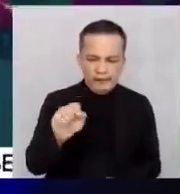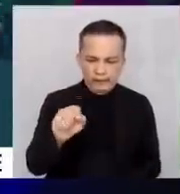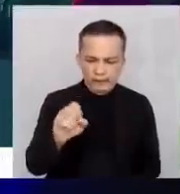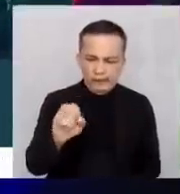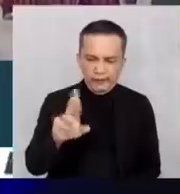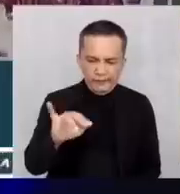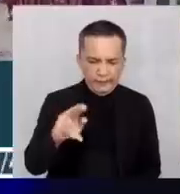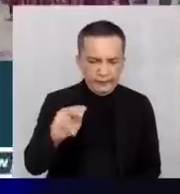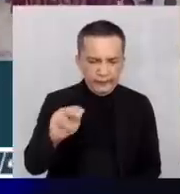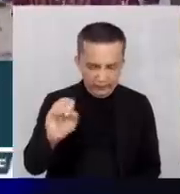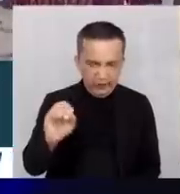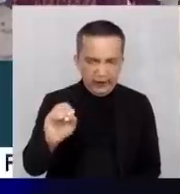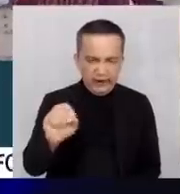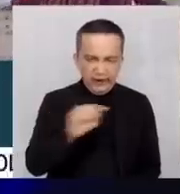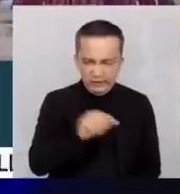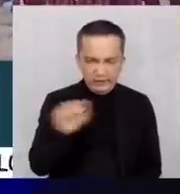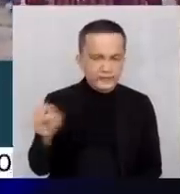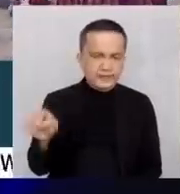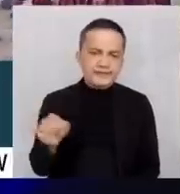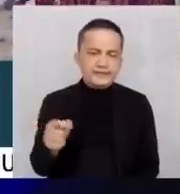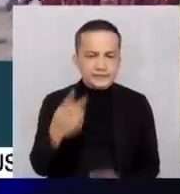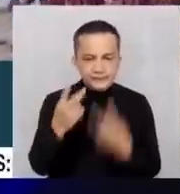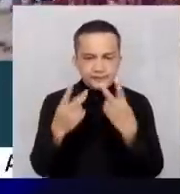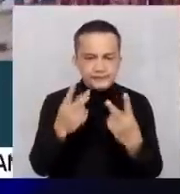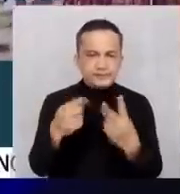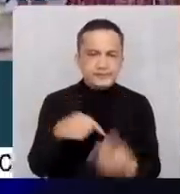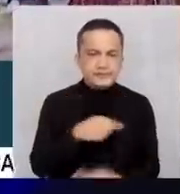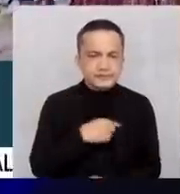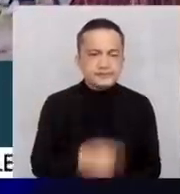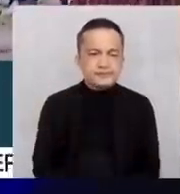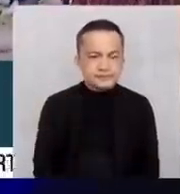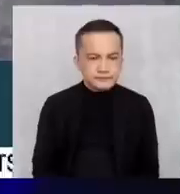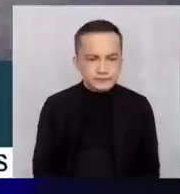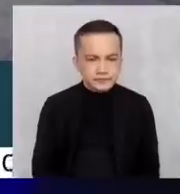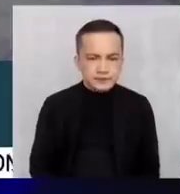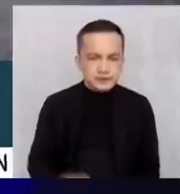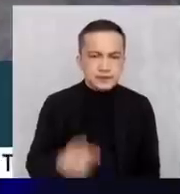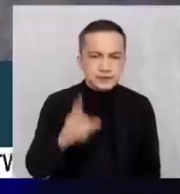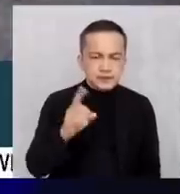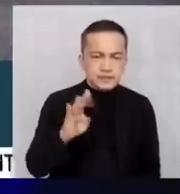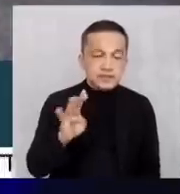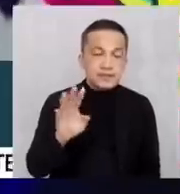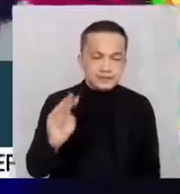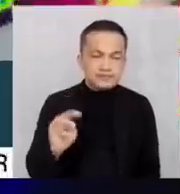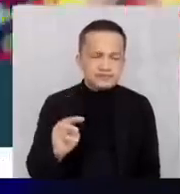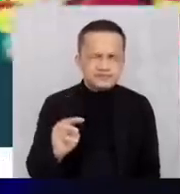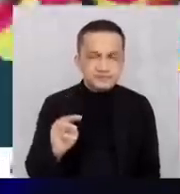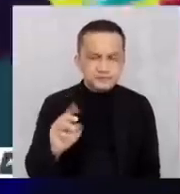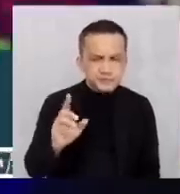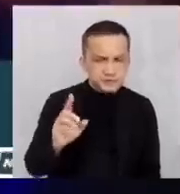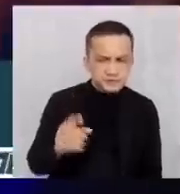so yun lang yung nakikita natin, ano? Saka yung DBM. At saka po yung?